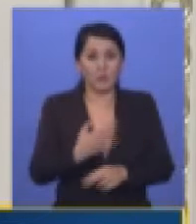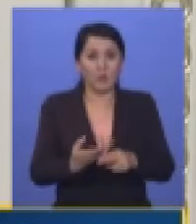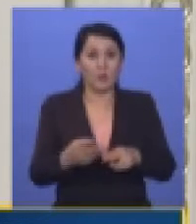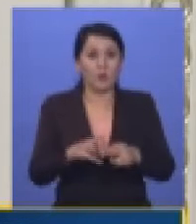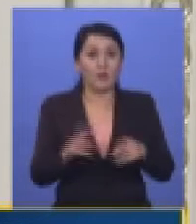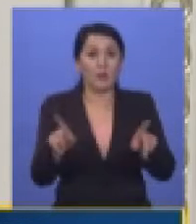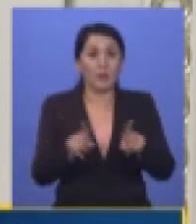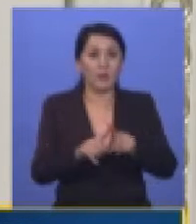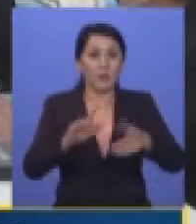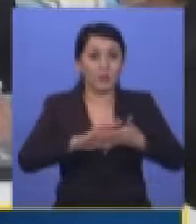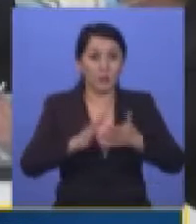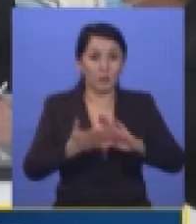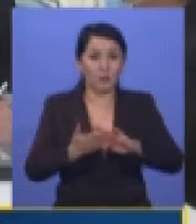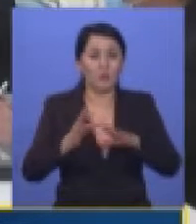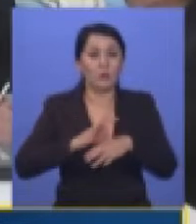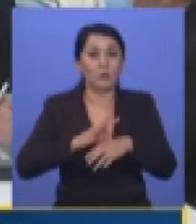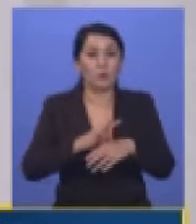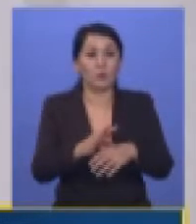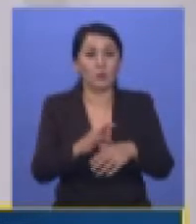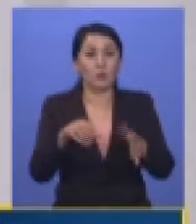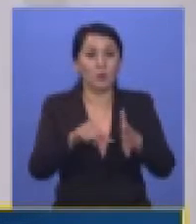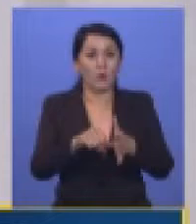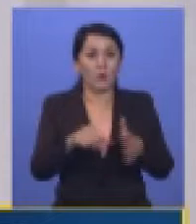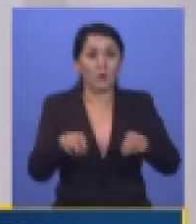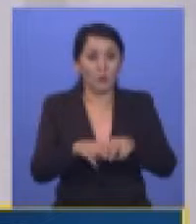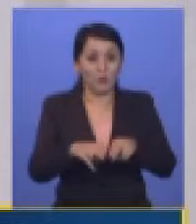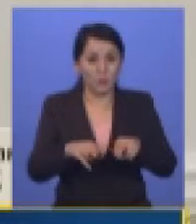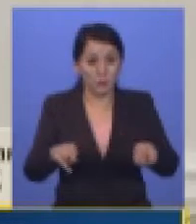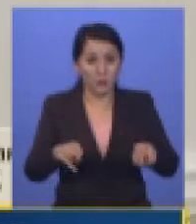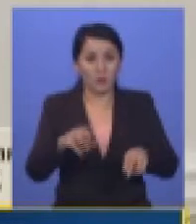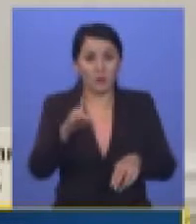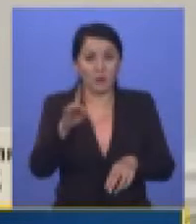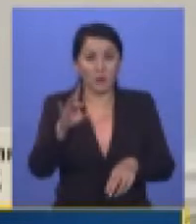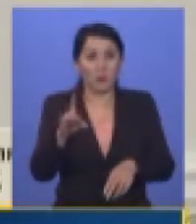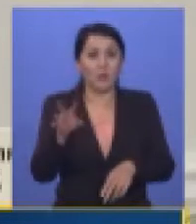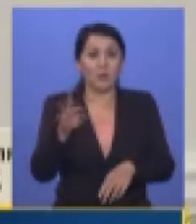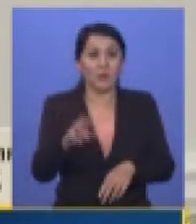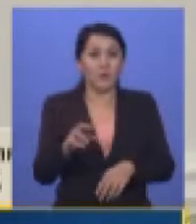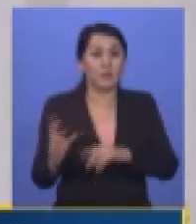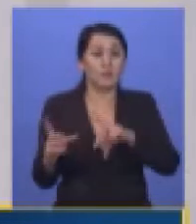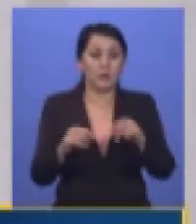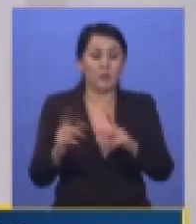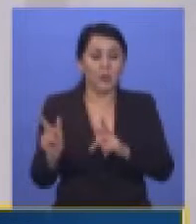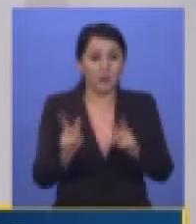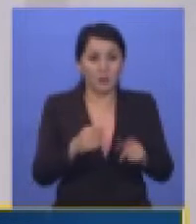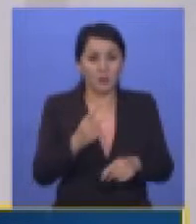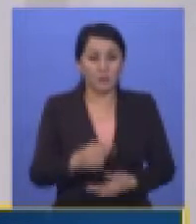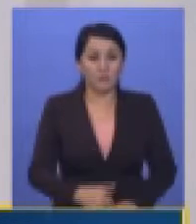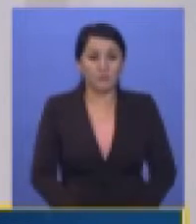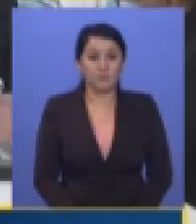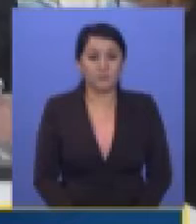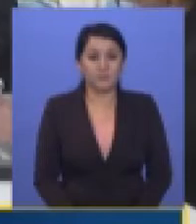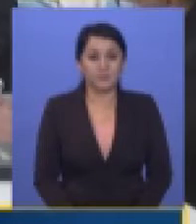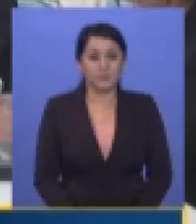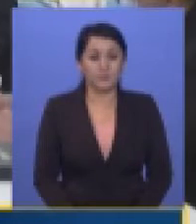маңызды. Сондай-ақ тиісті келіссөздерді жүргізу үшін өкілетті үкіметтік делегацияны Эр-Риядқа жіберуге дайын екенін